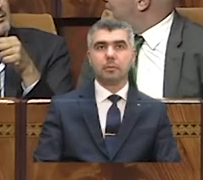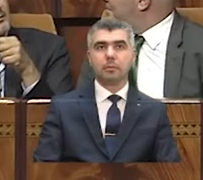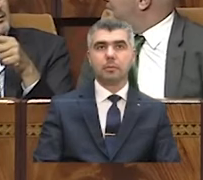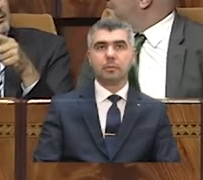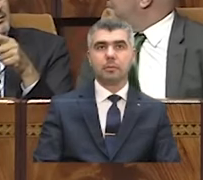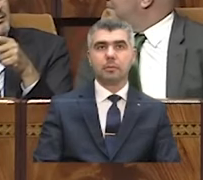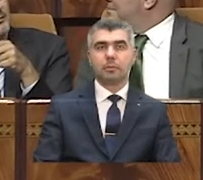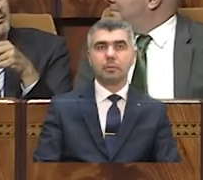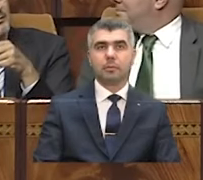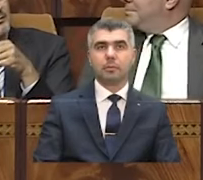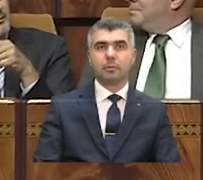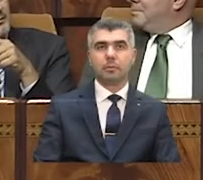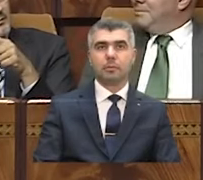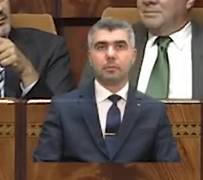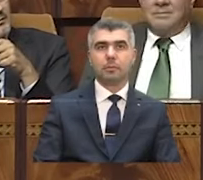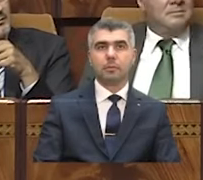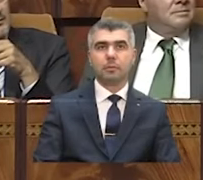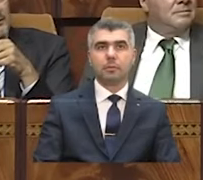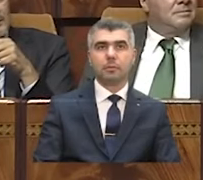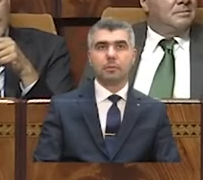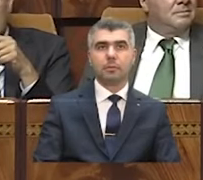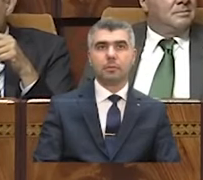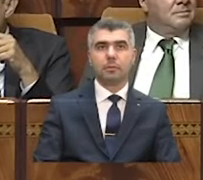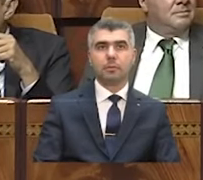كتحنق السيد النائب، انت ما كتحنق